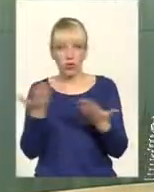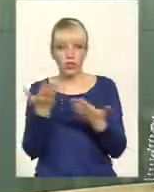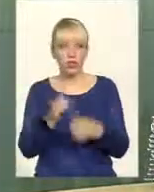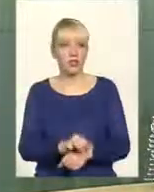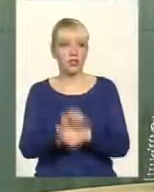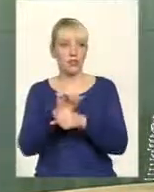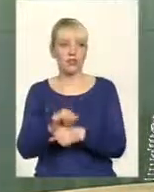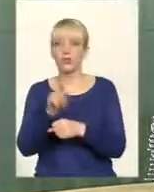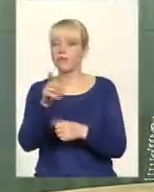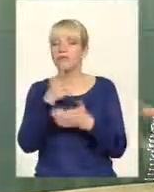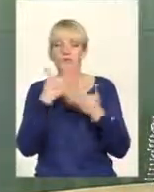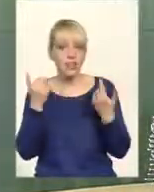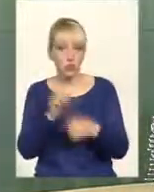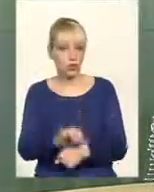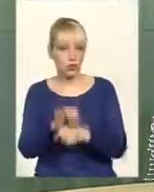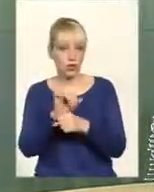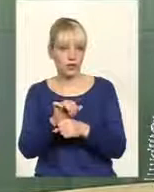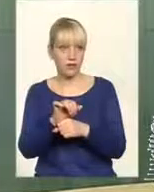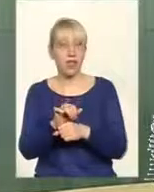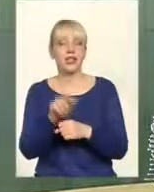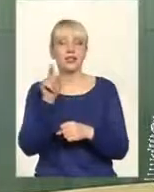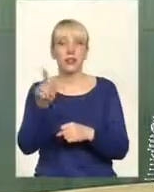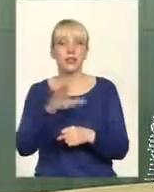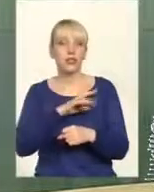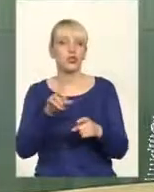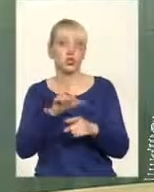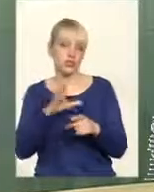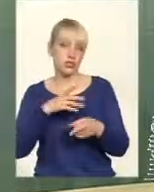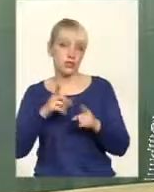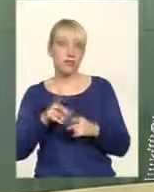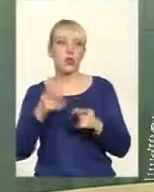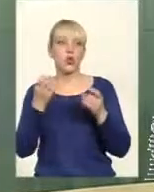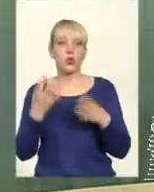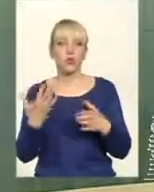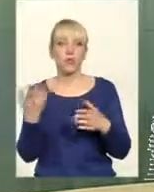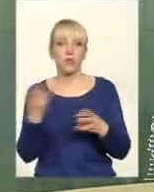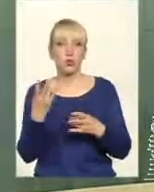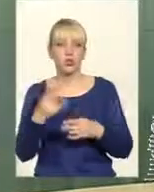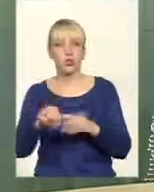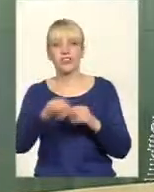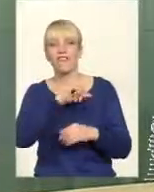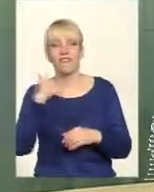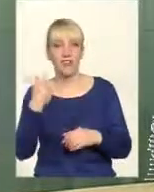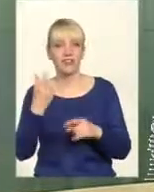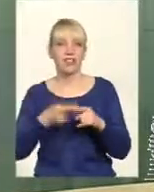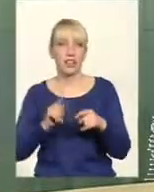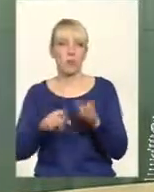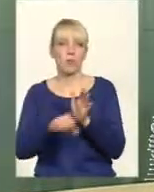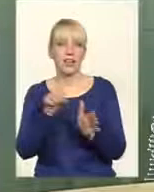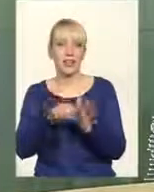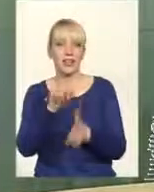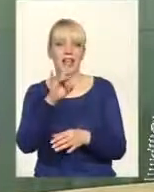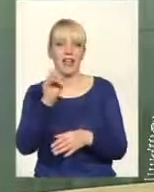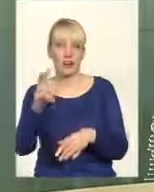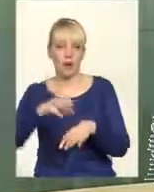терактів, ну що їх там нет. Там от, що дійсно там є, це просто нужно вирізати эту бандитскую ракову опухоль. Как только